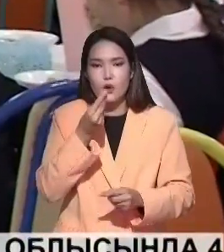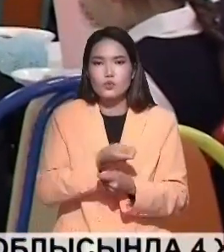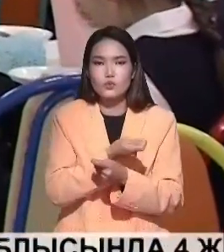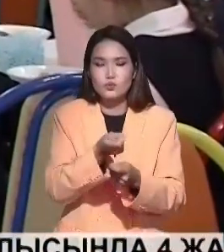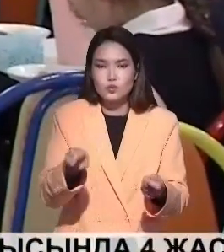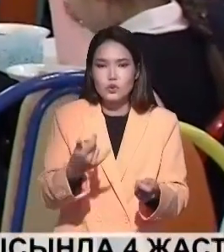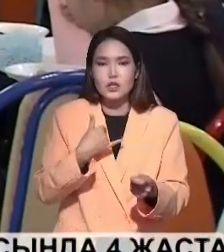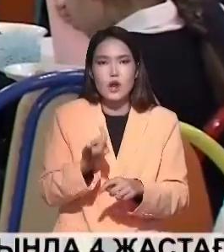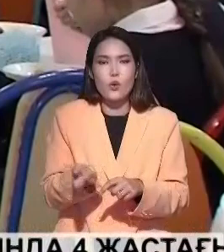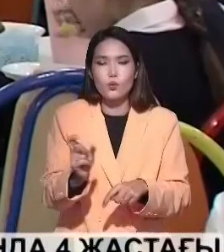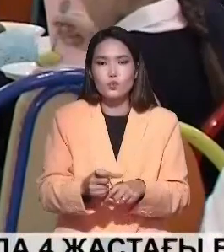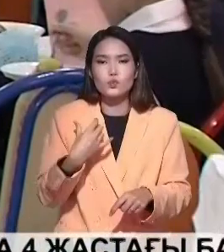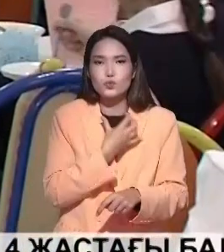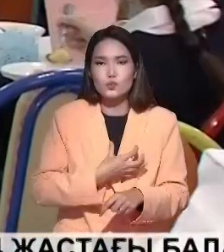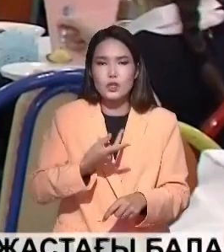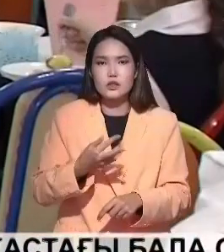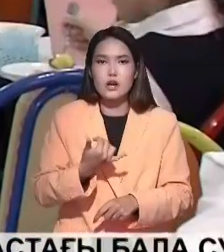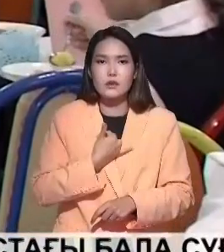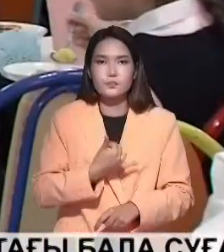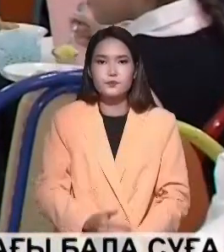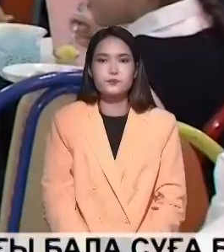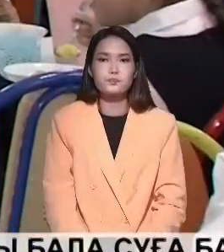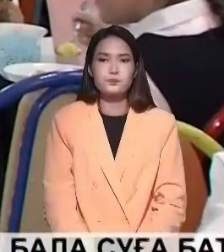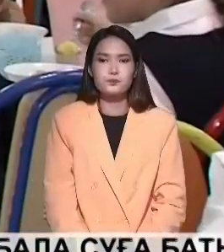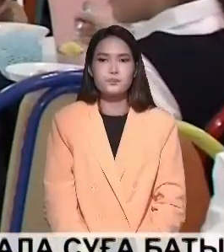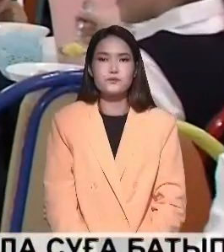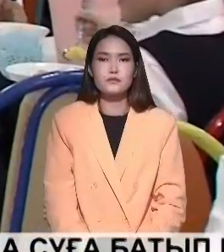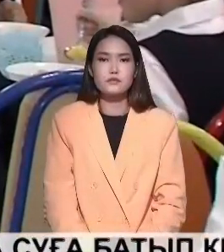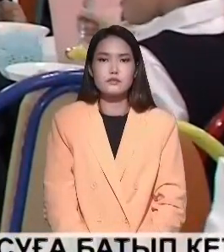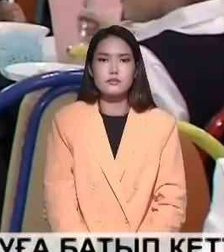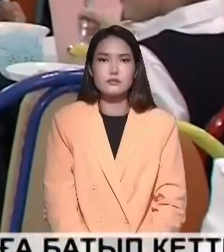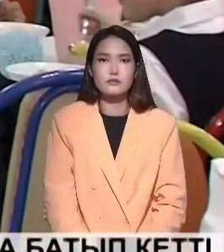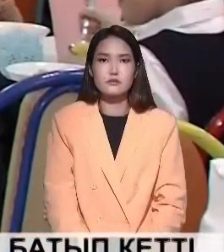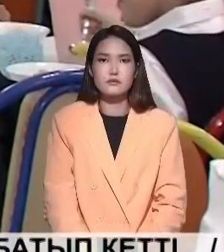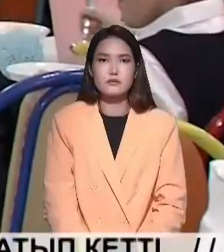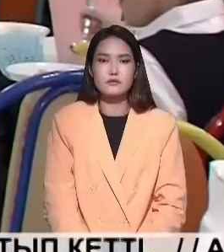өте маңызды. Аружан Садабек, Бауыржан Жолдыбалин, Астана Таймс.